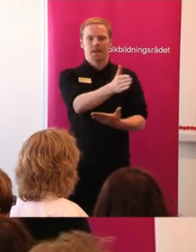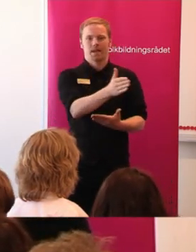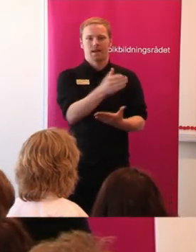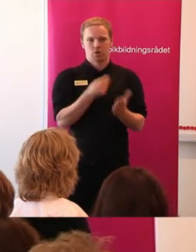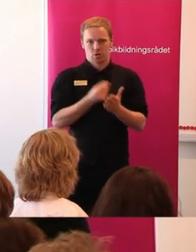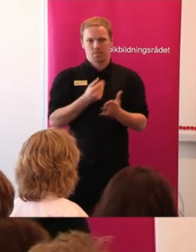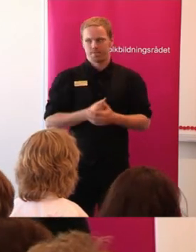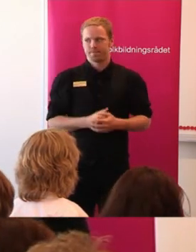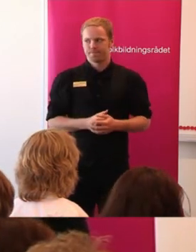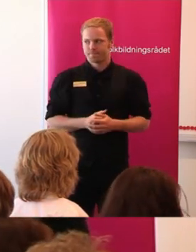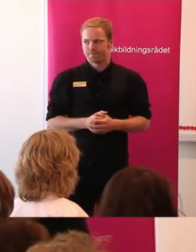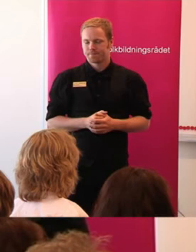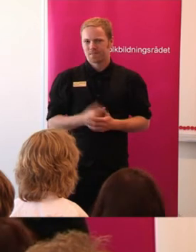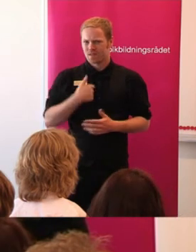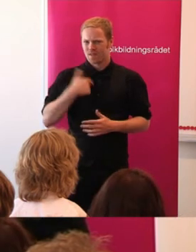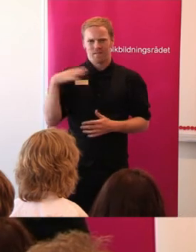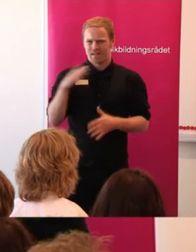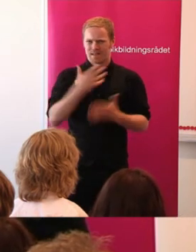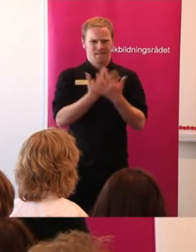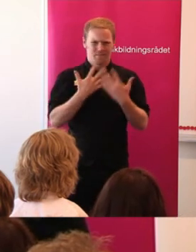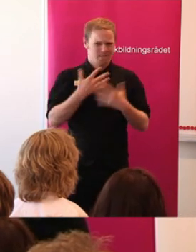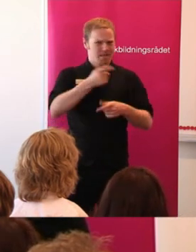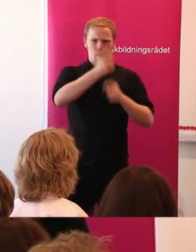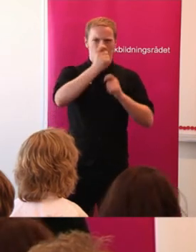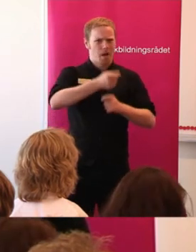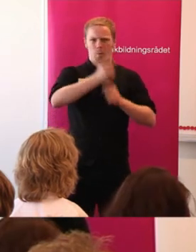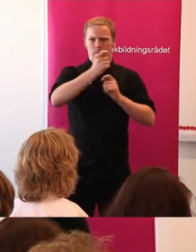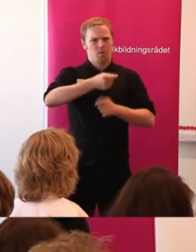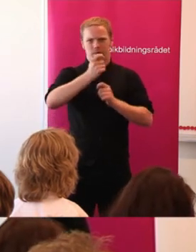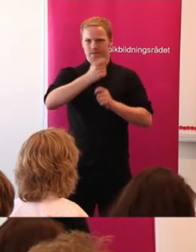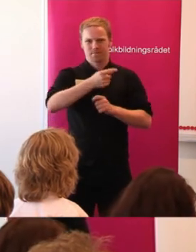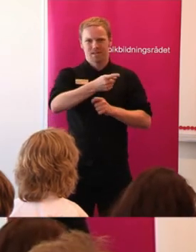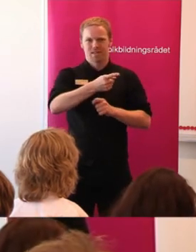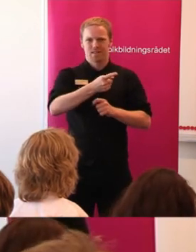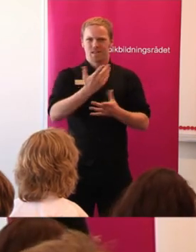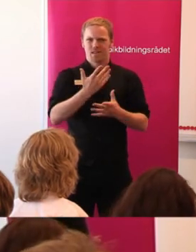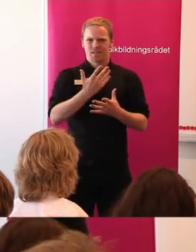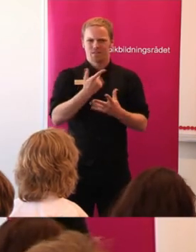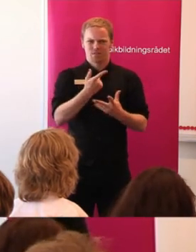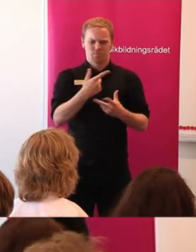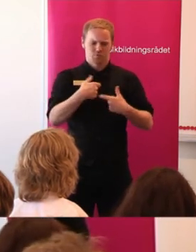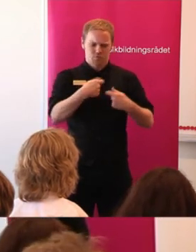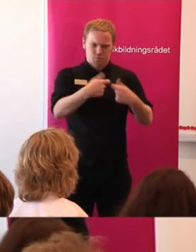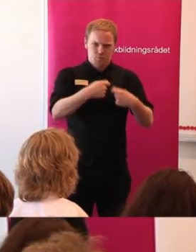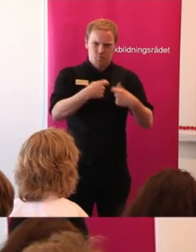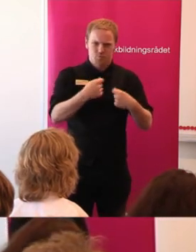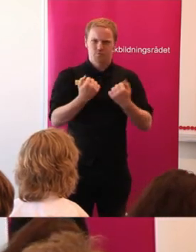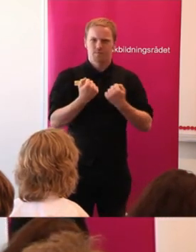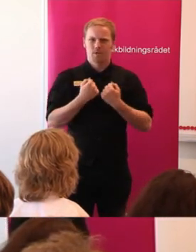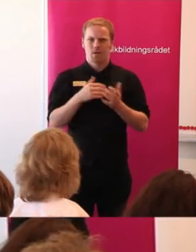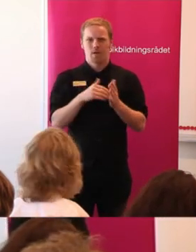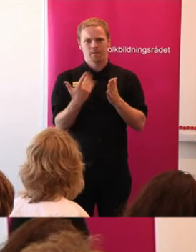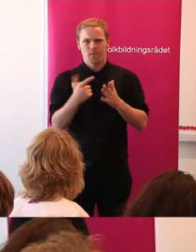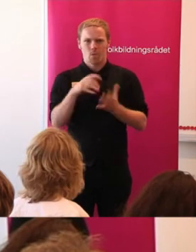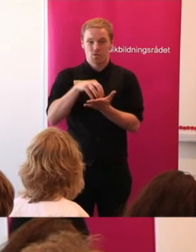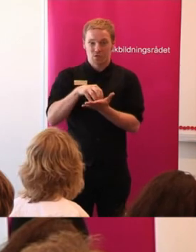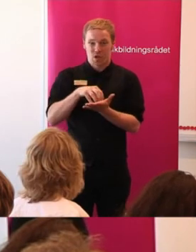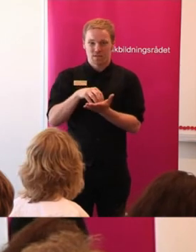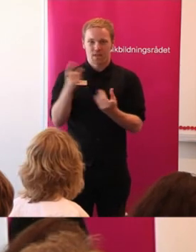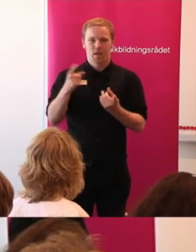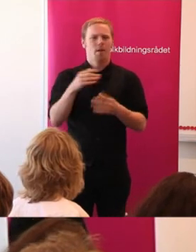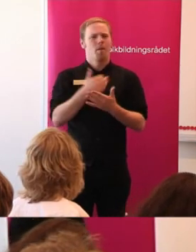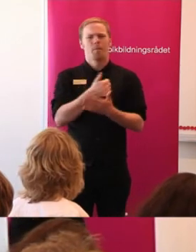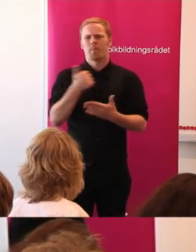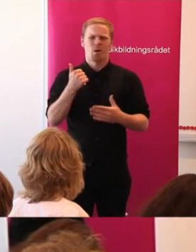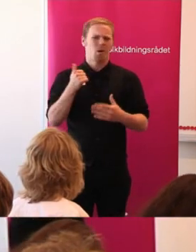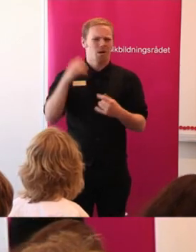vill inte göra mer upphandlingar. För upphandlingarna håller på att äta upp statens energi över överklaganden. Så att om ni tar ett riksdagsbeslut så